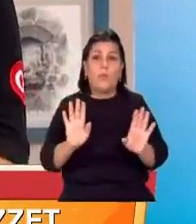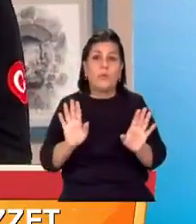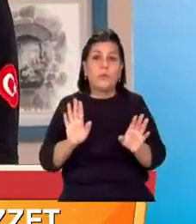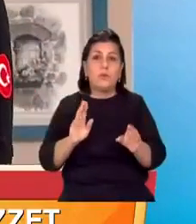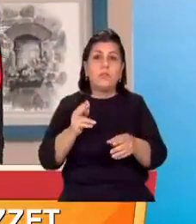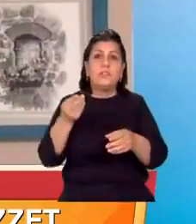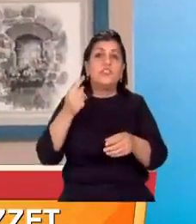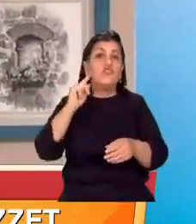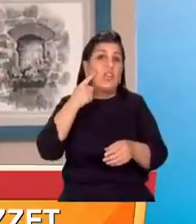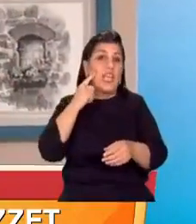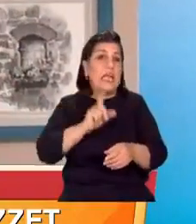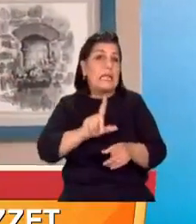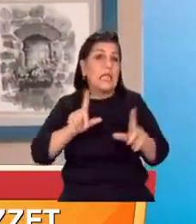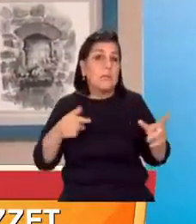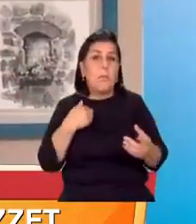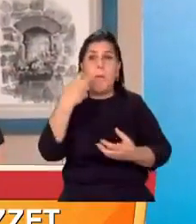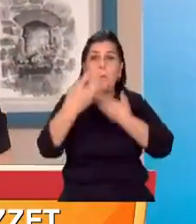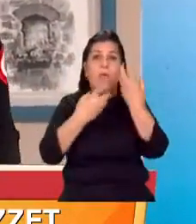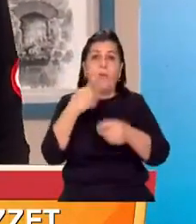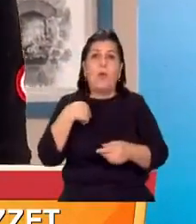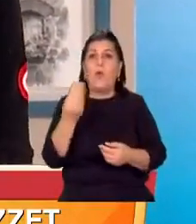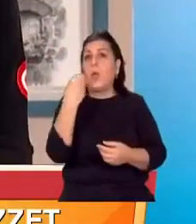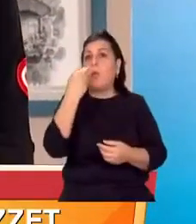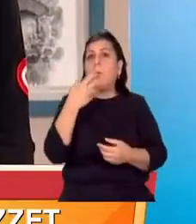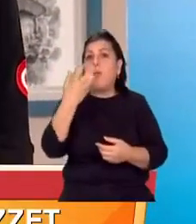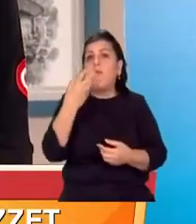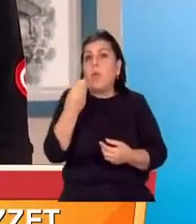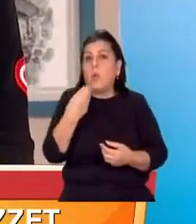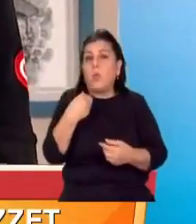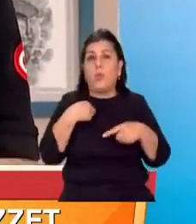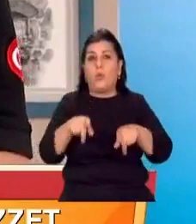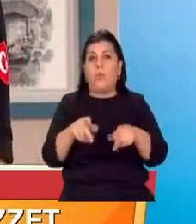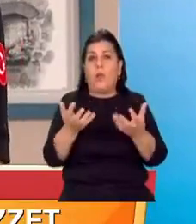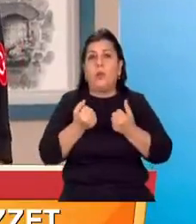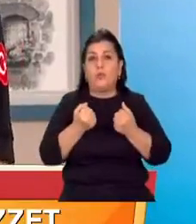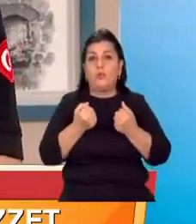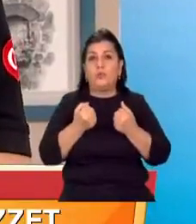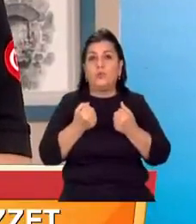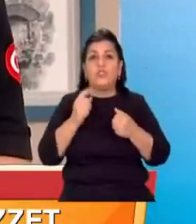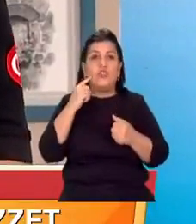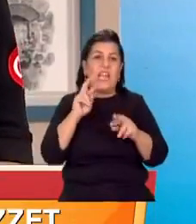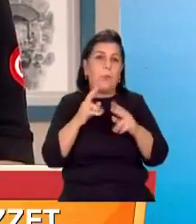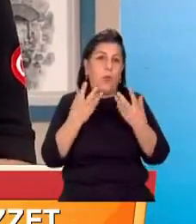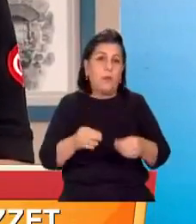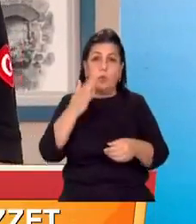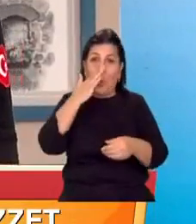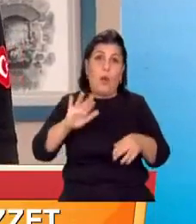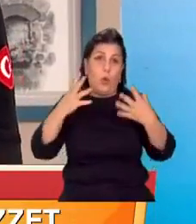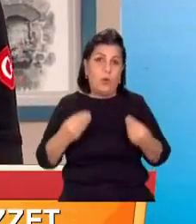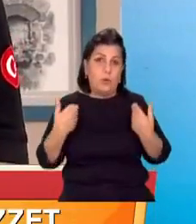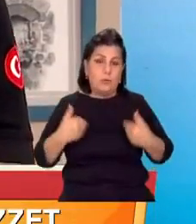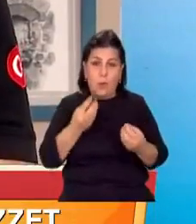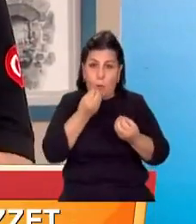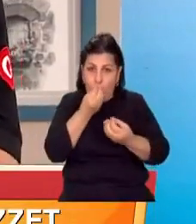bütün şeker ihtiyacını meyvelerden alıyorum ve meyvelerden O zaman normal bildiğiniz Şeker gibi de olmuyor tabi doğal olarak